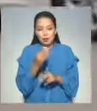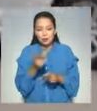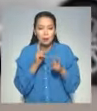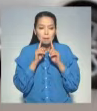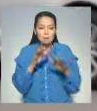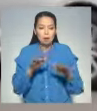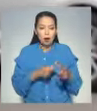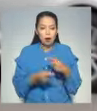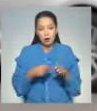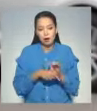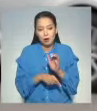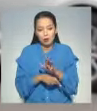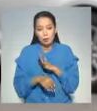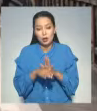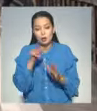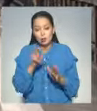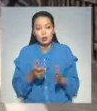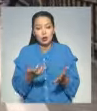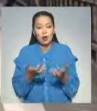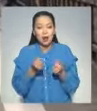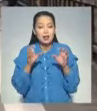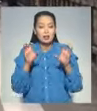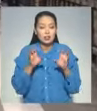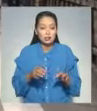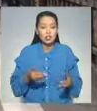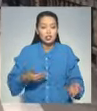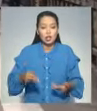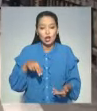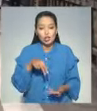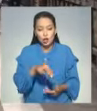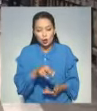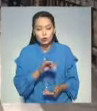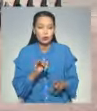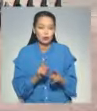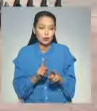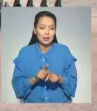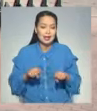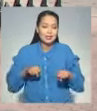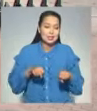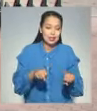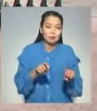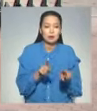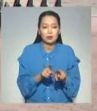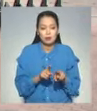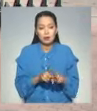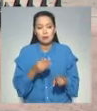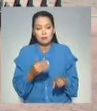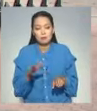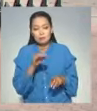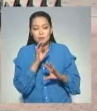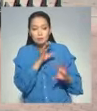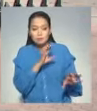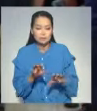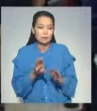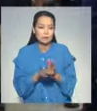талқыланған еді. Ең бастысы депутаттар қабылданған заң жаяу жүргіншілердің де, самокат жүргізушілердің де қауіпсіздігін қамтамасыз